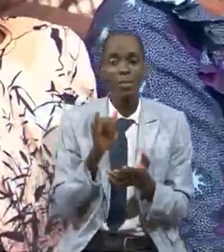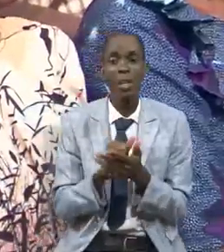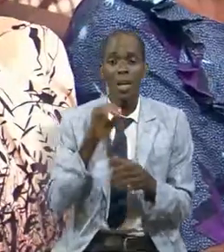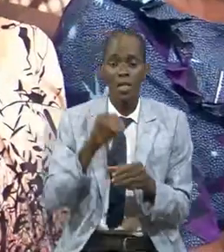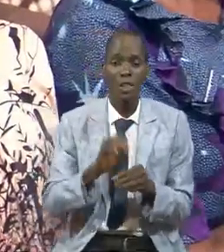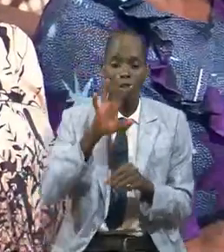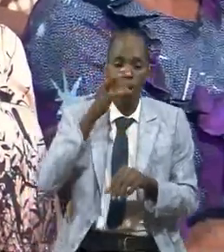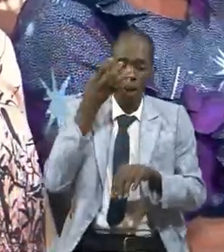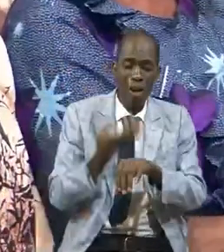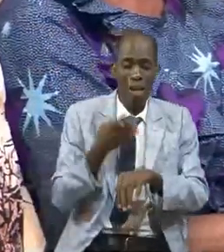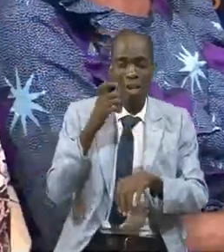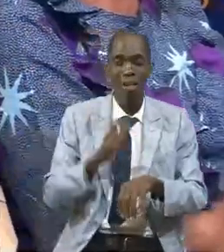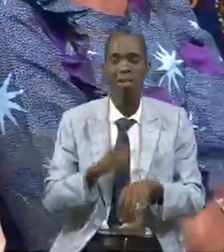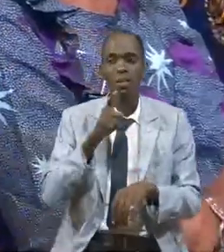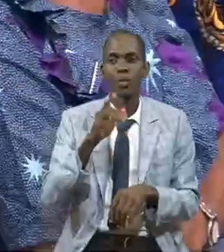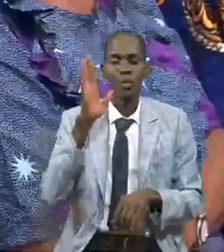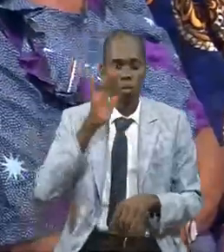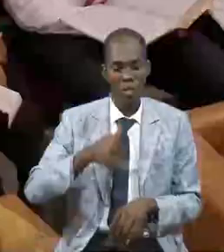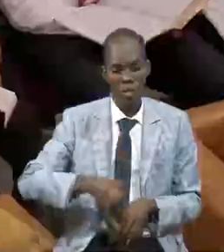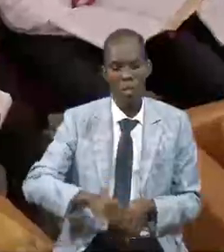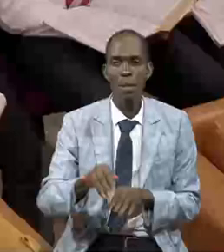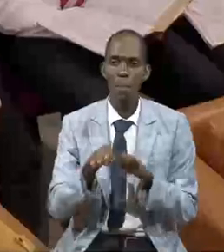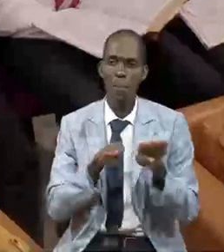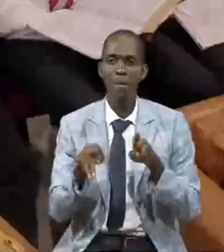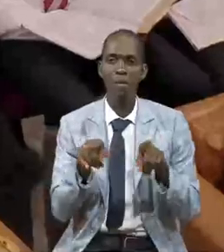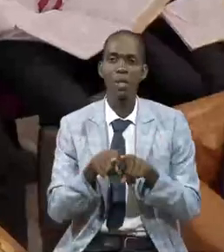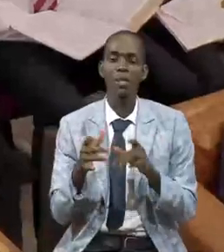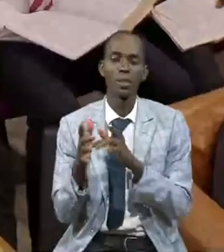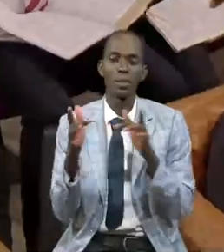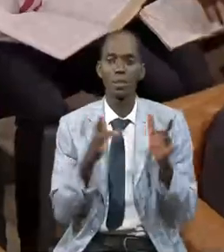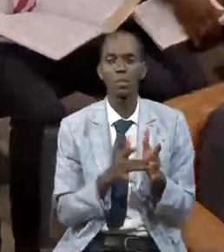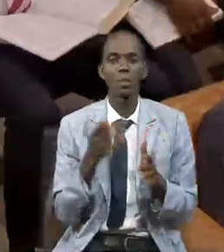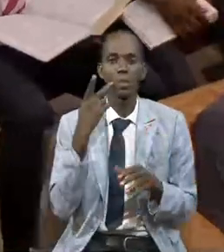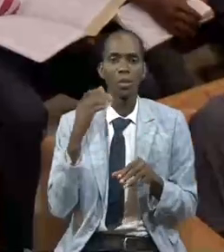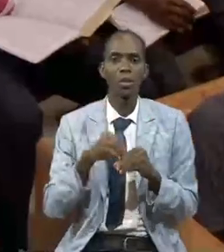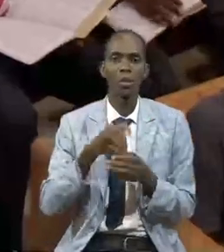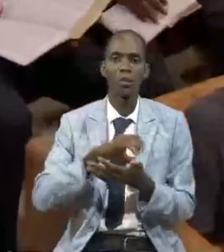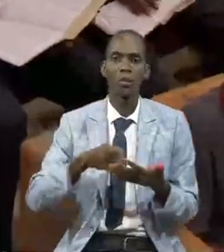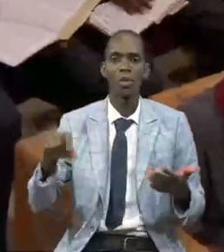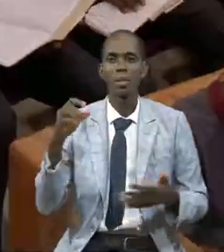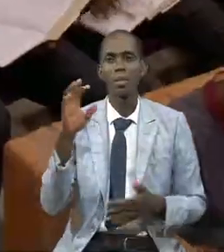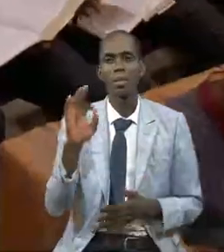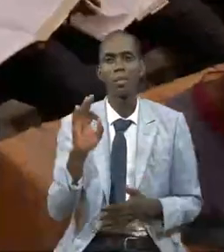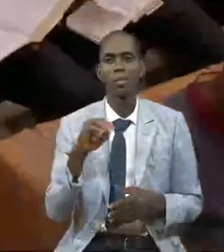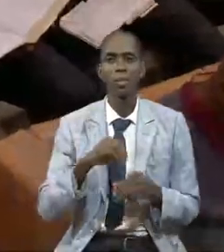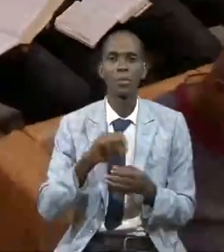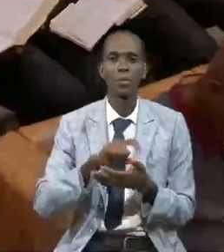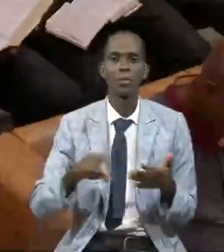qu'en vos temps difficiles, que vous soyez comme Jésus. Verset 9.